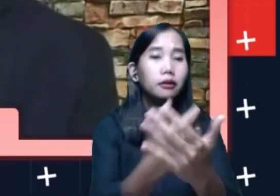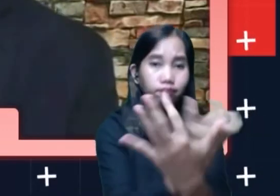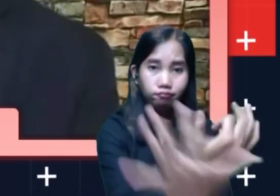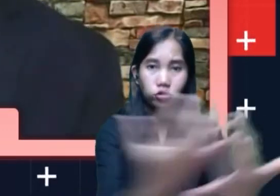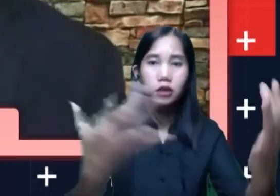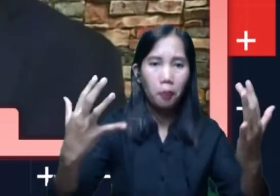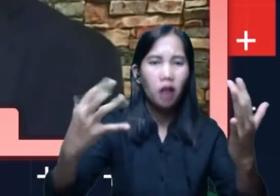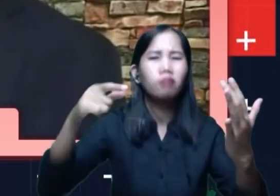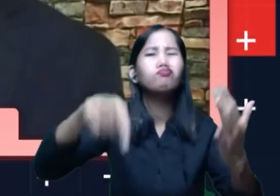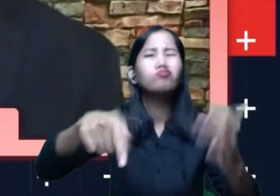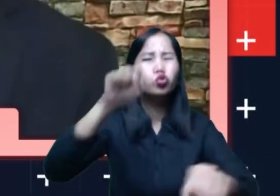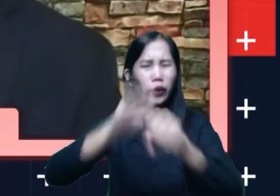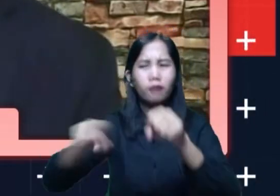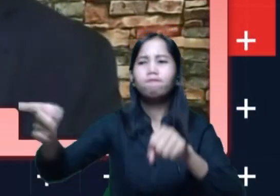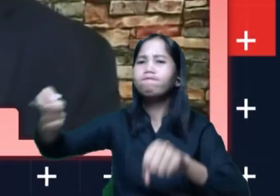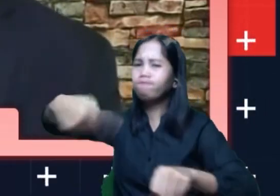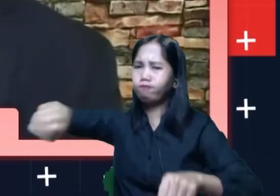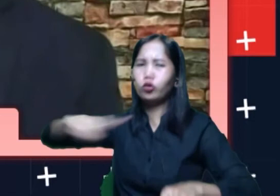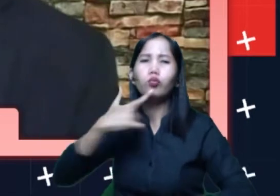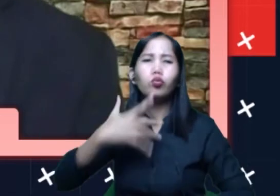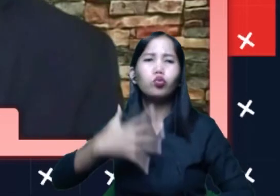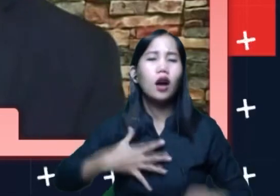pemahaman yang sama tentang firman Tuhan.